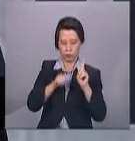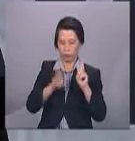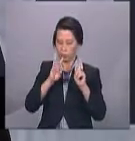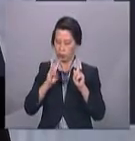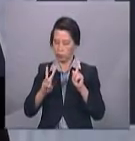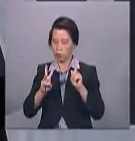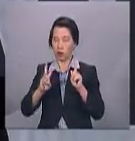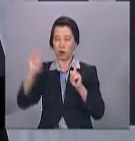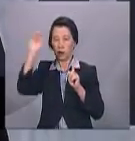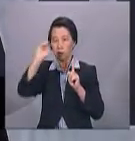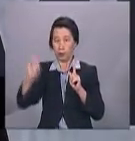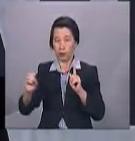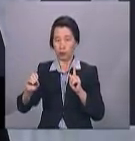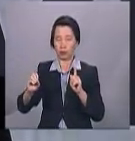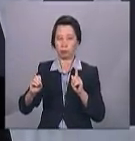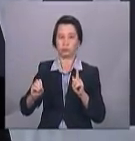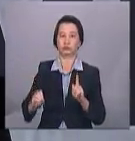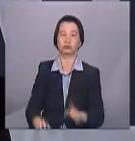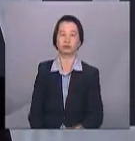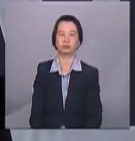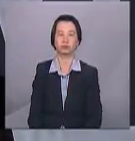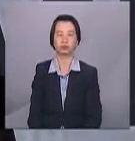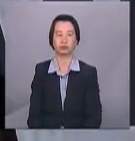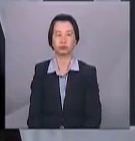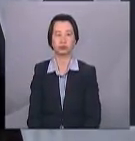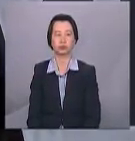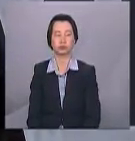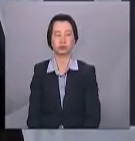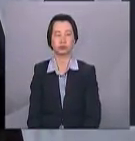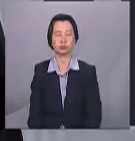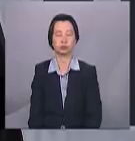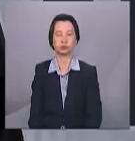1.6% daripada jumlah keseluruhan kes.